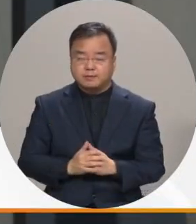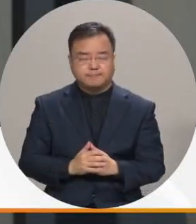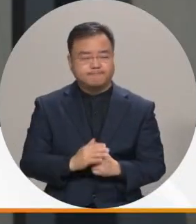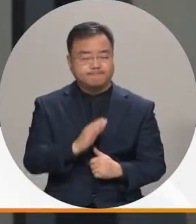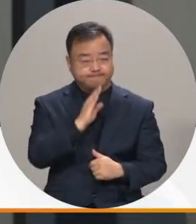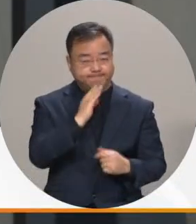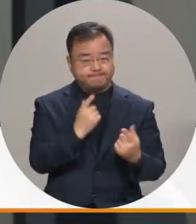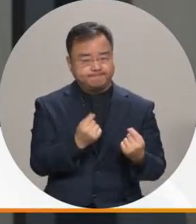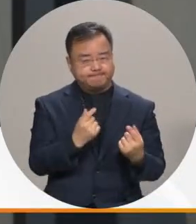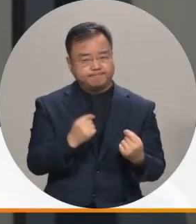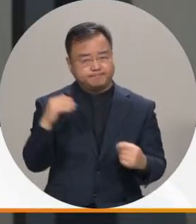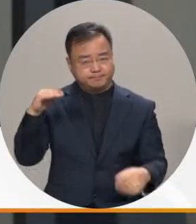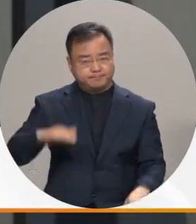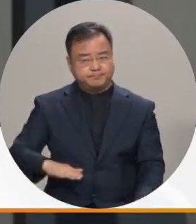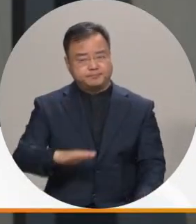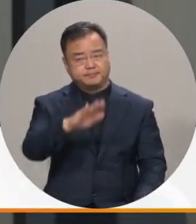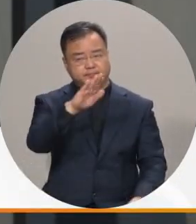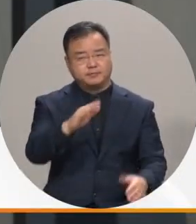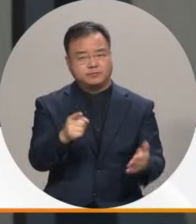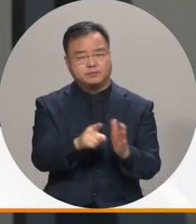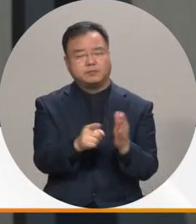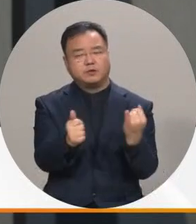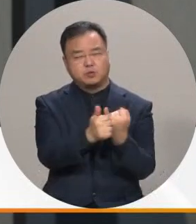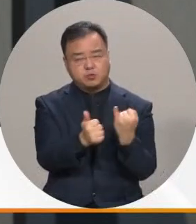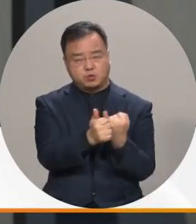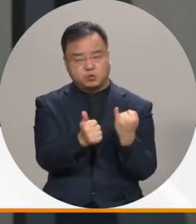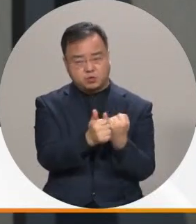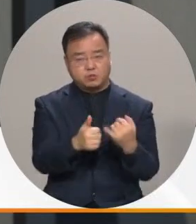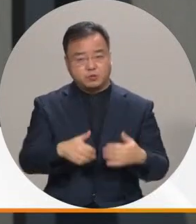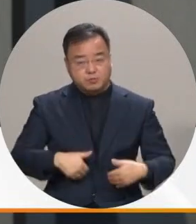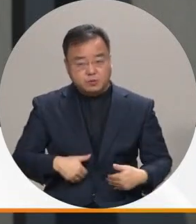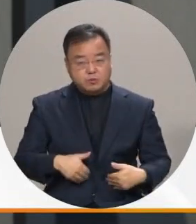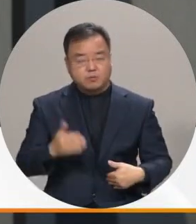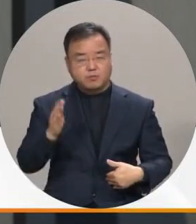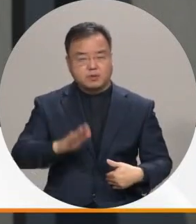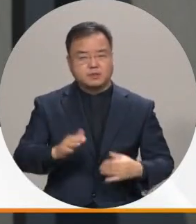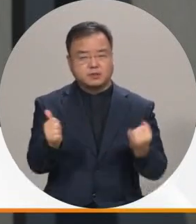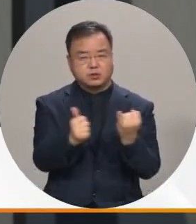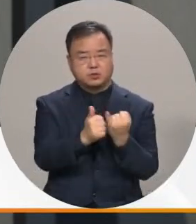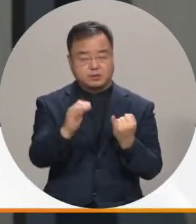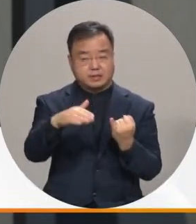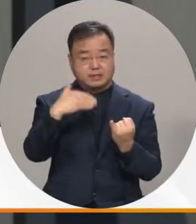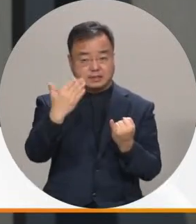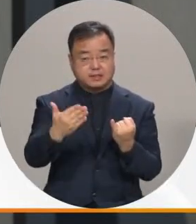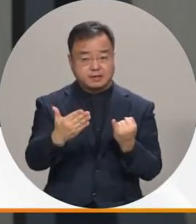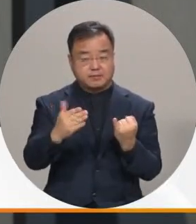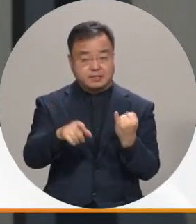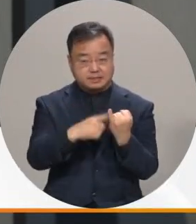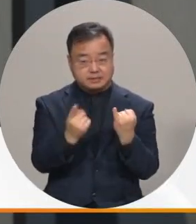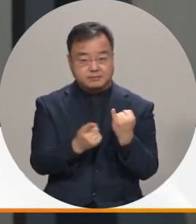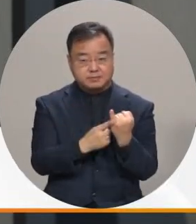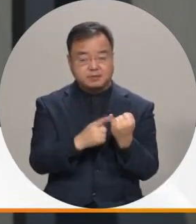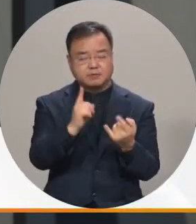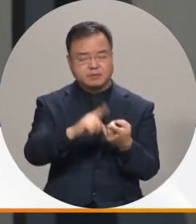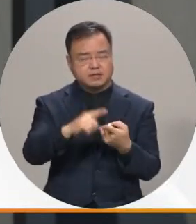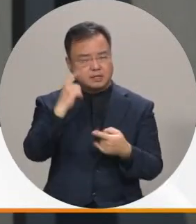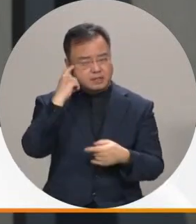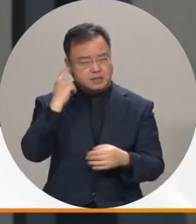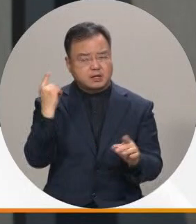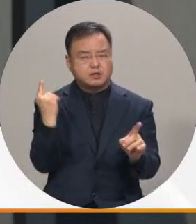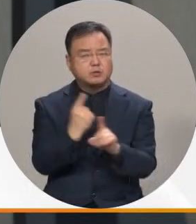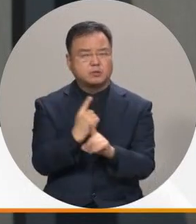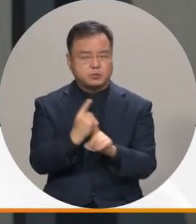위해서는 뭐 결혼도 많이 해야겠지만 결혼하신 분 들이 어 아이를 갖는 것에 대한 인식도 상당히